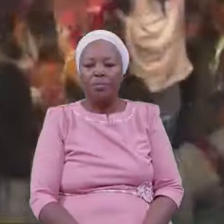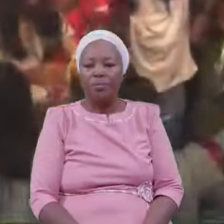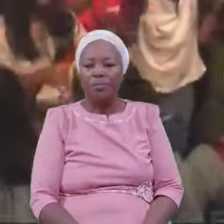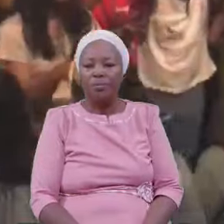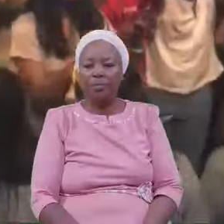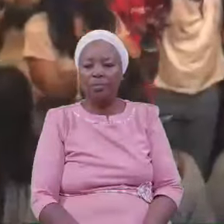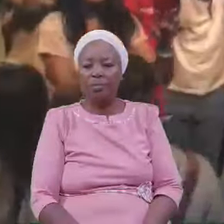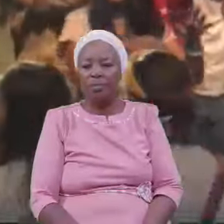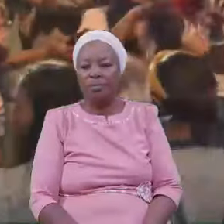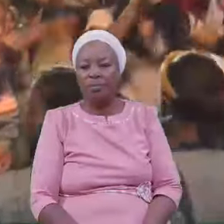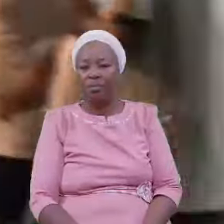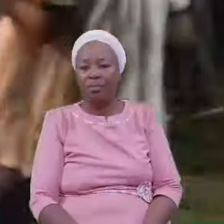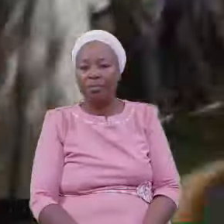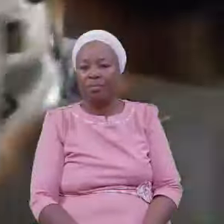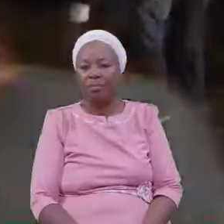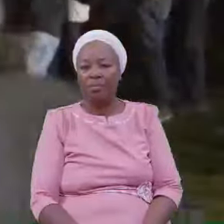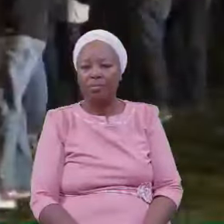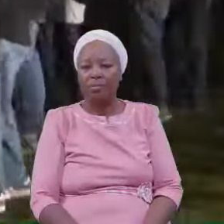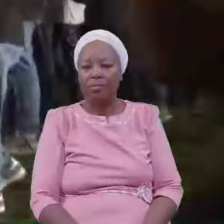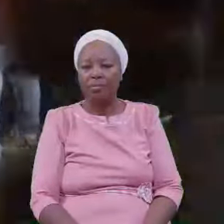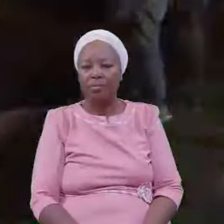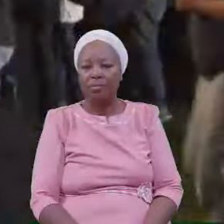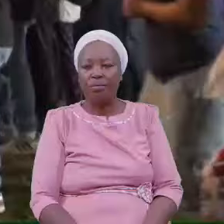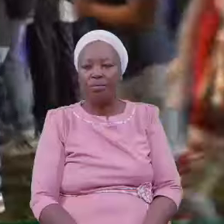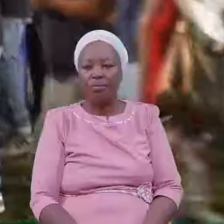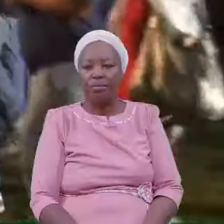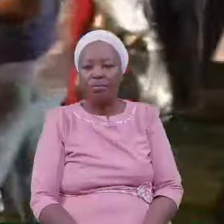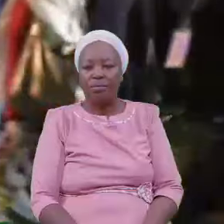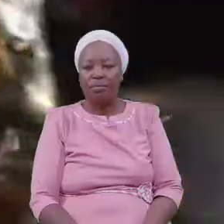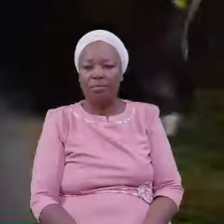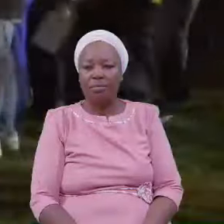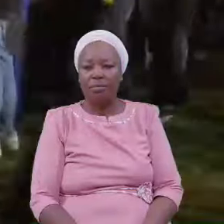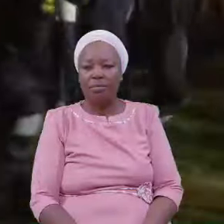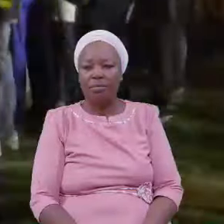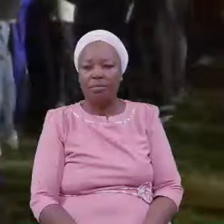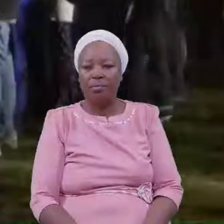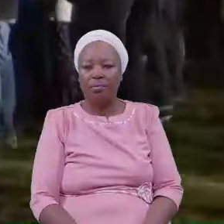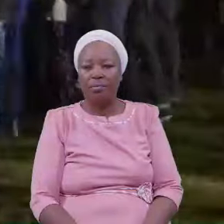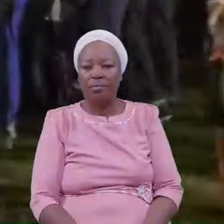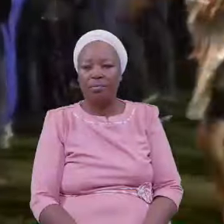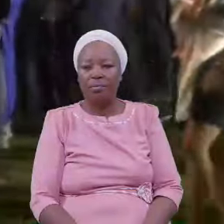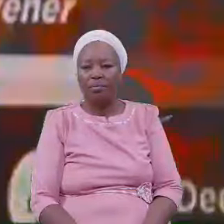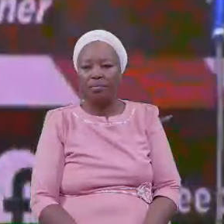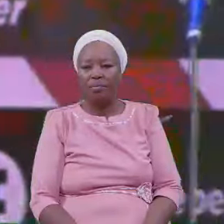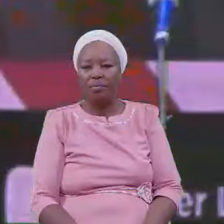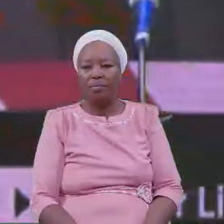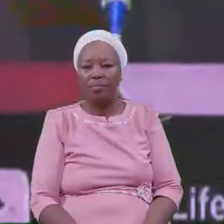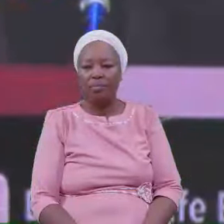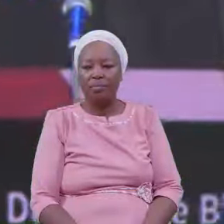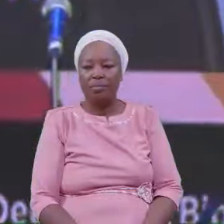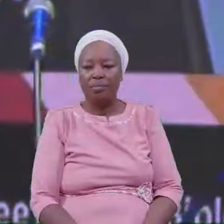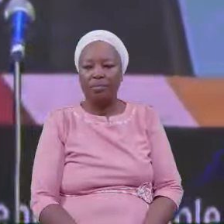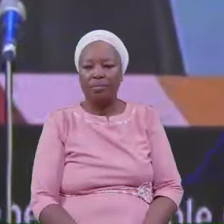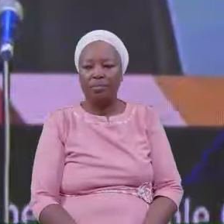Panginoon. Nais niyong manalig sa Kanya sa gabing ito. Hali kayo kung saan man kayo nakatayo.